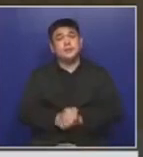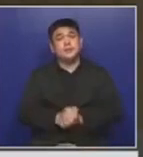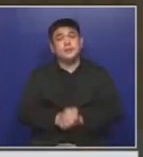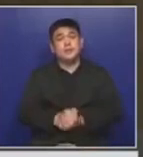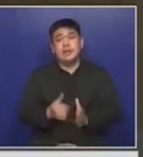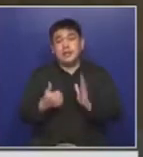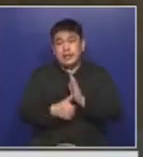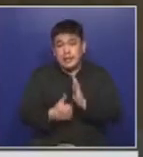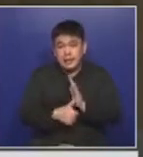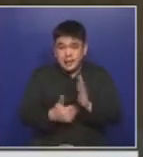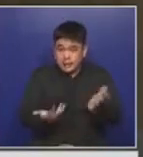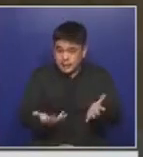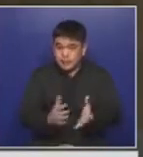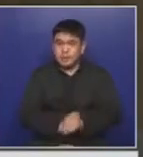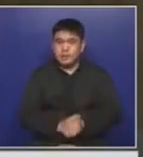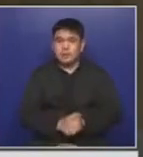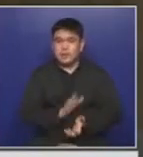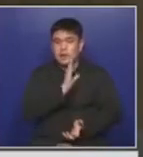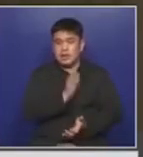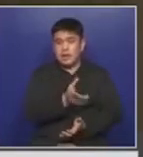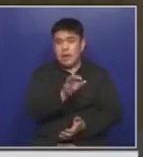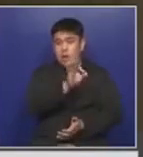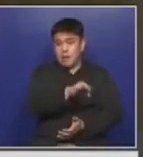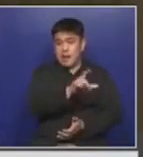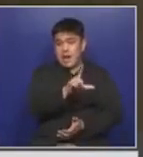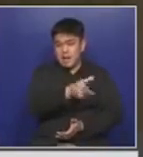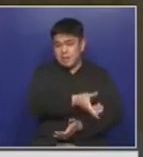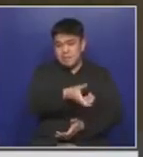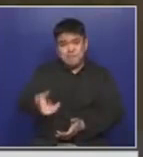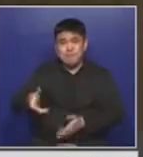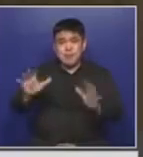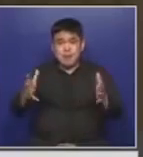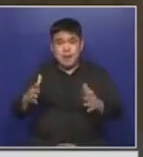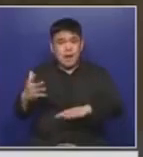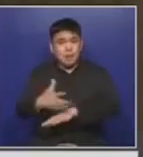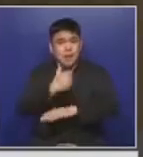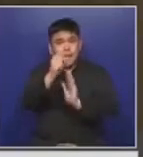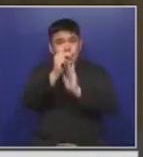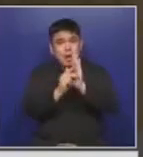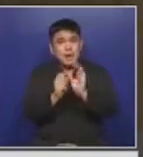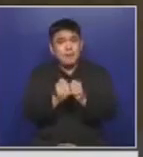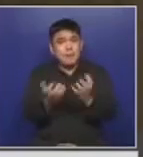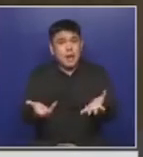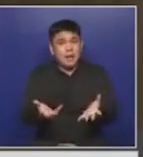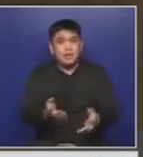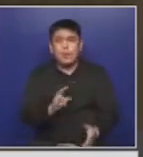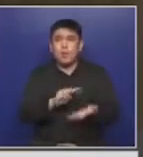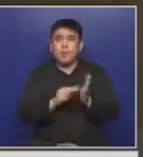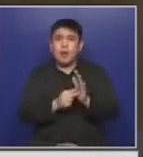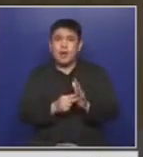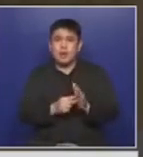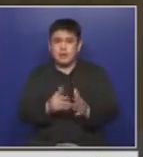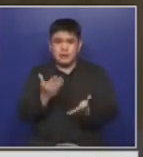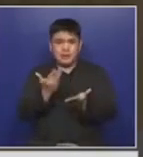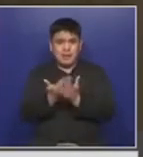เป็นหนี้หรือเปล่าแล้วถ้าอยู่บอกไม่ใช้เนี่ยนะครับเรื่องเหล่านี้มีอำนาจทางกฎหมายอย่างไรเพราะต้องถือว่านี่คือเงินแผ่